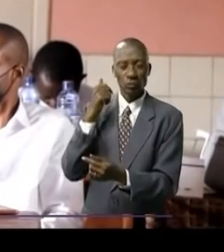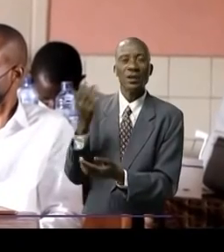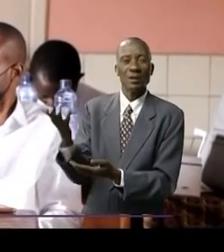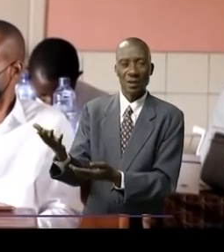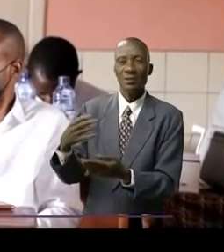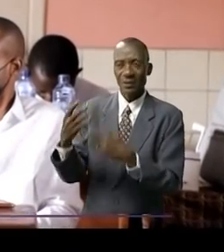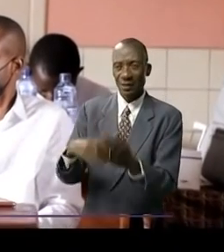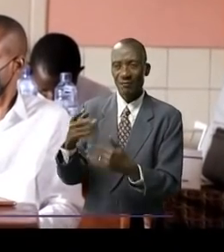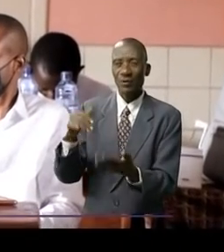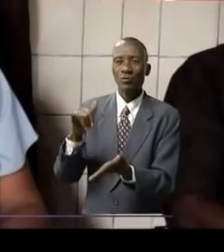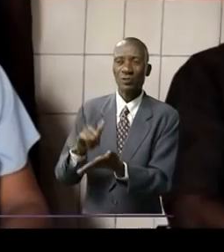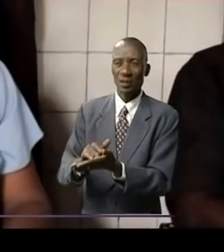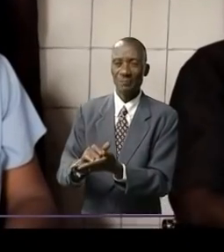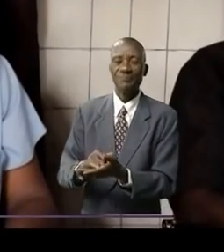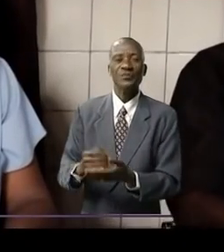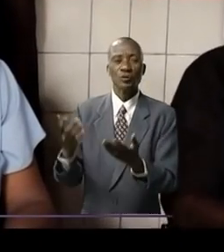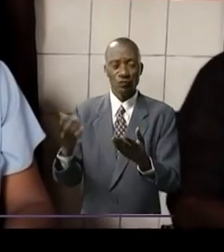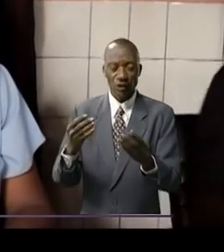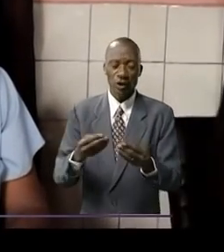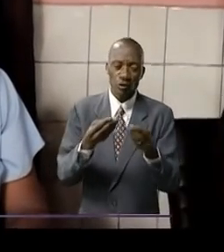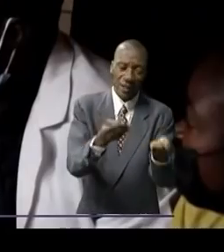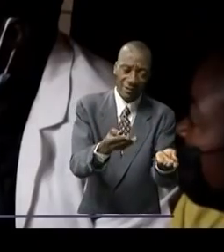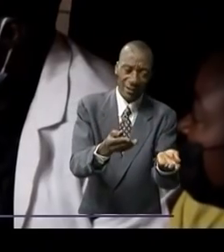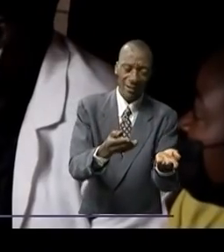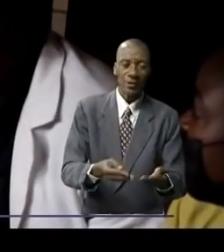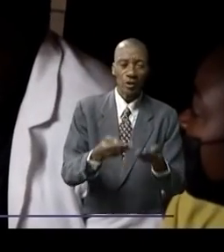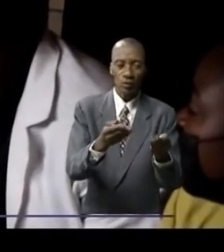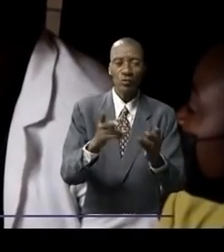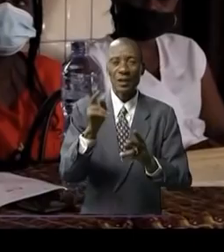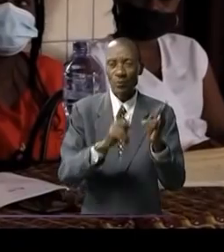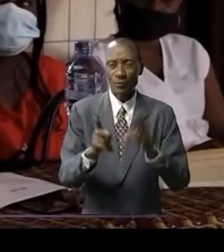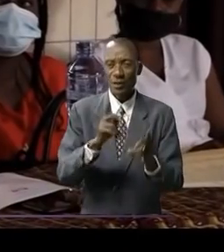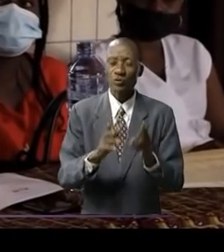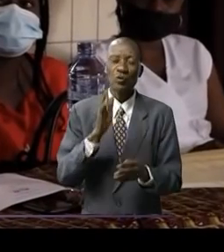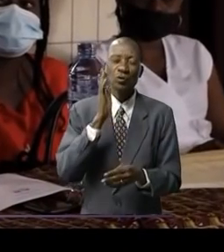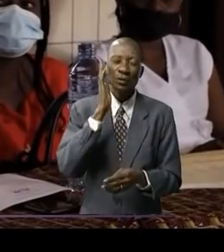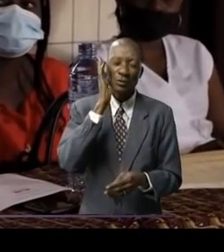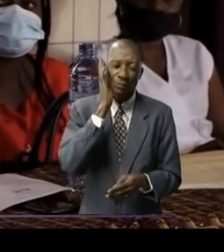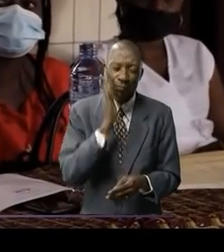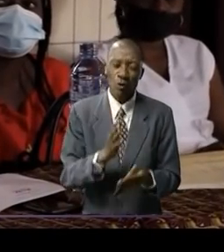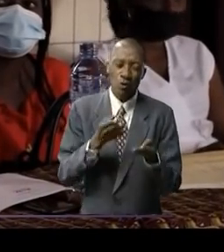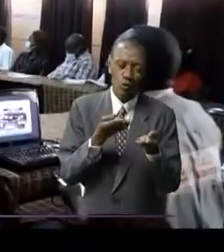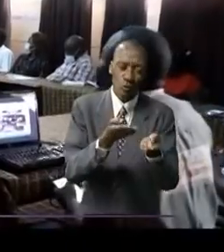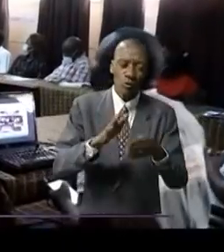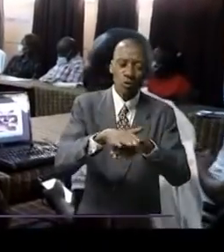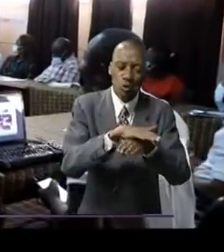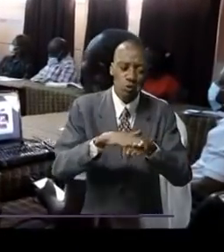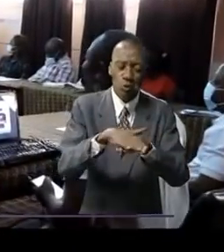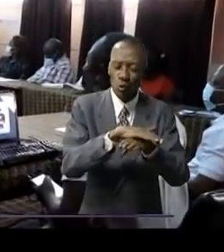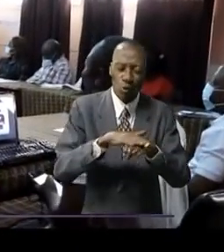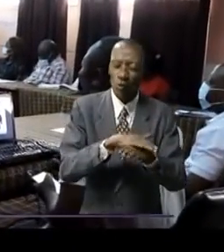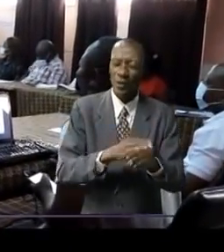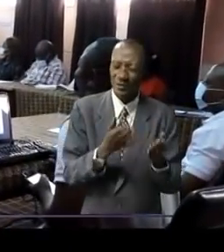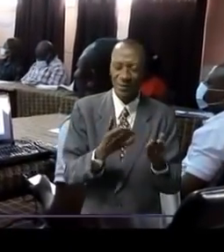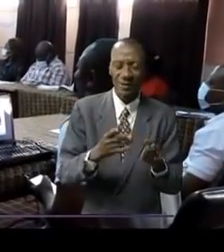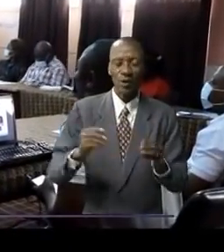la population le soin de qualité d'urgence, relever les défis que connaît cette spécialité sont entre autres les différents aspects au centre